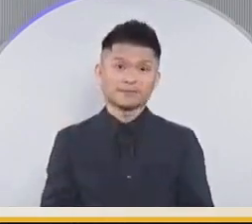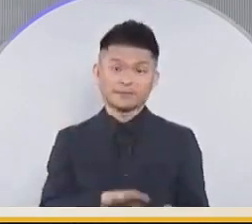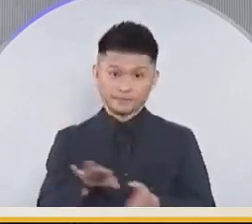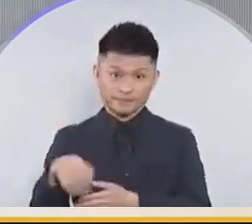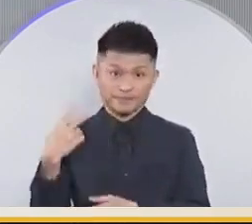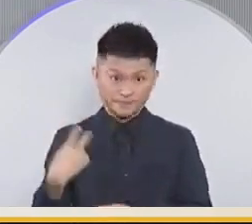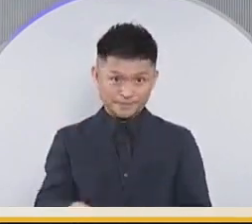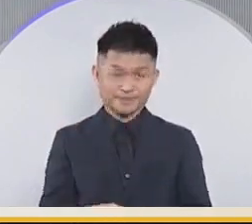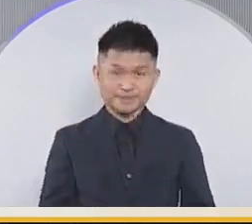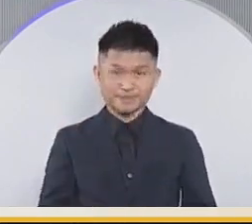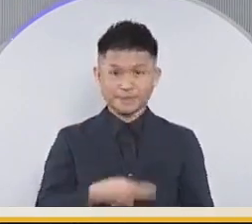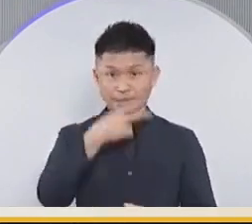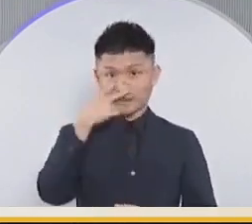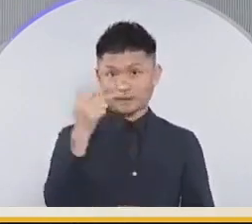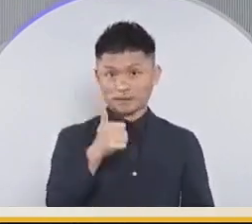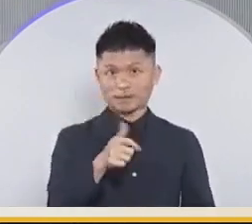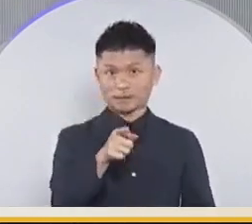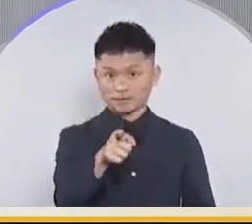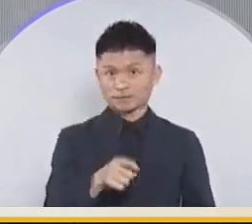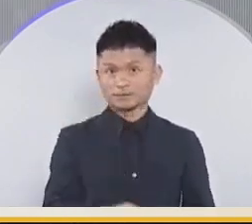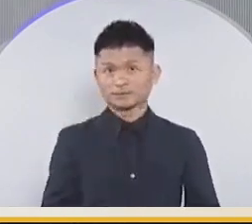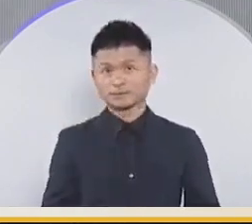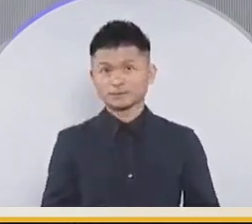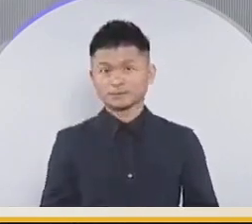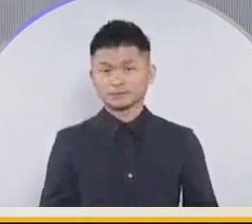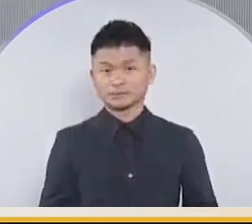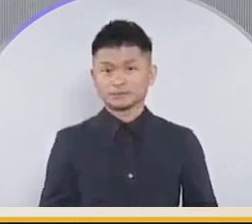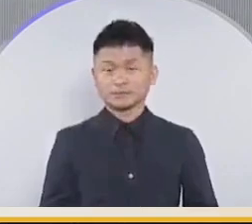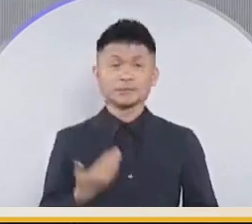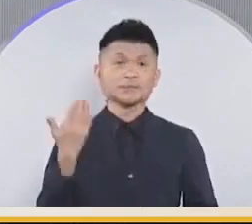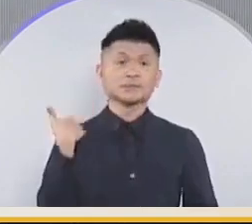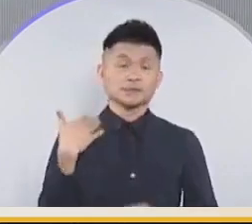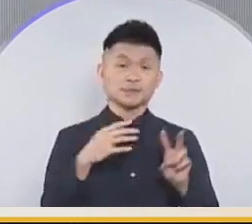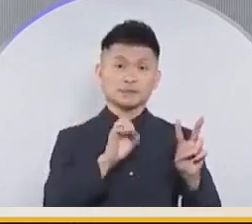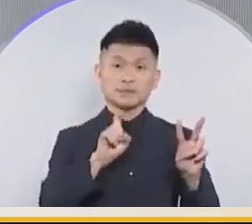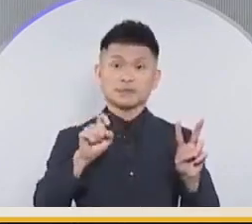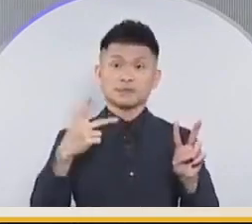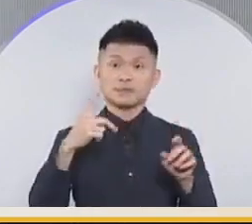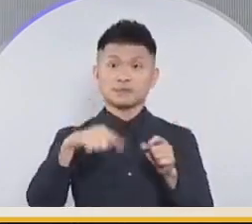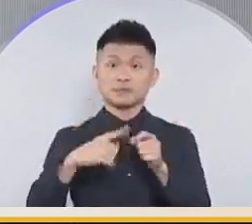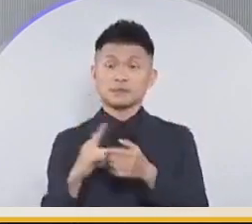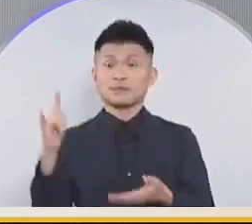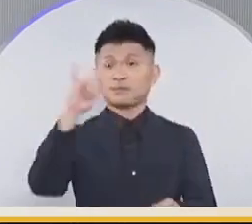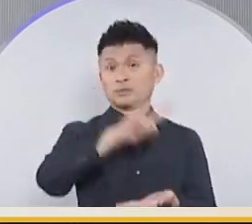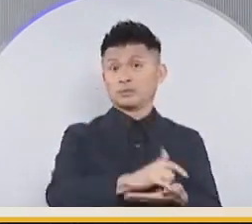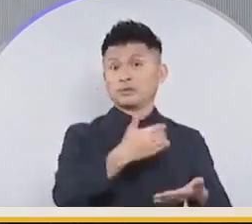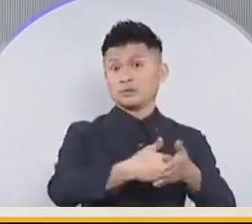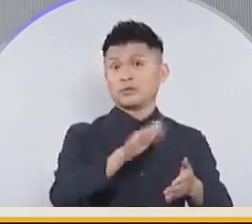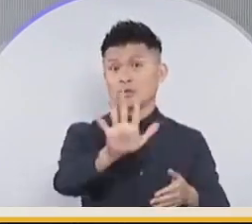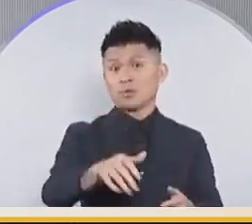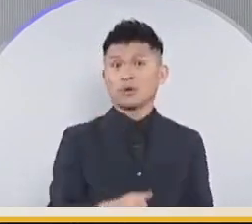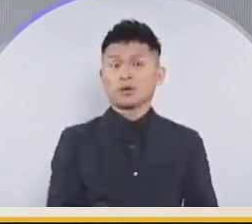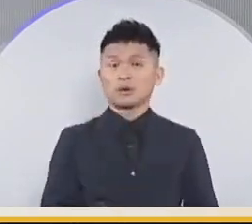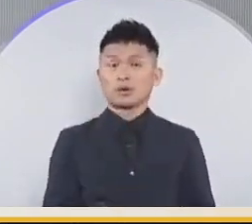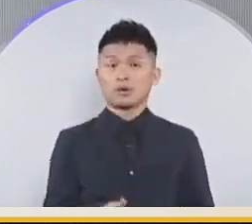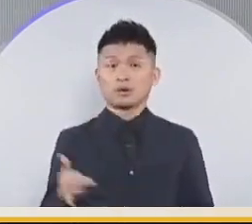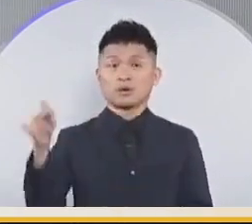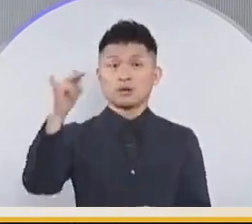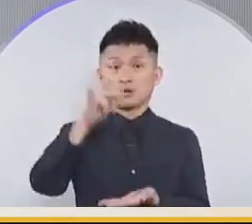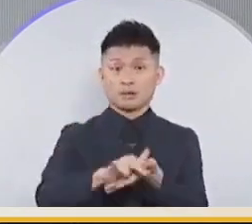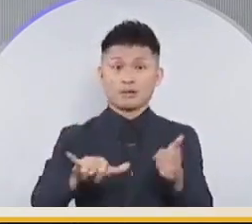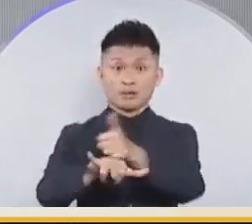那兴德先生，伊嘛2017年，你有去大陆啊？你有去用落地招待